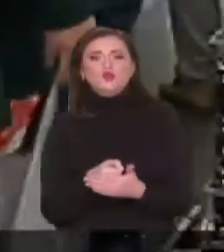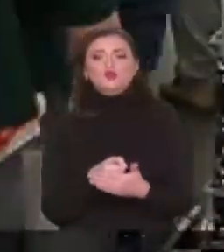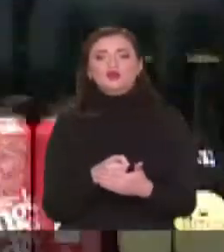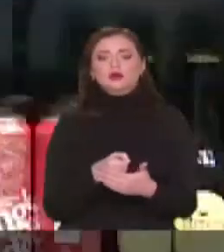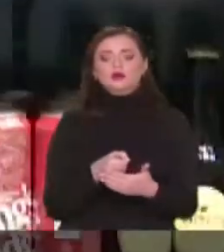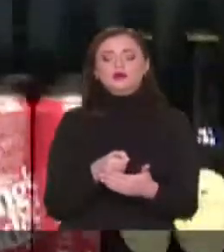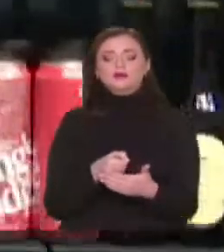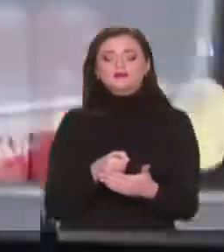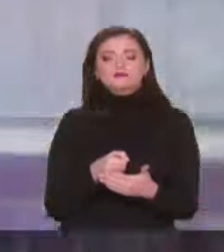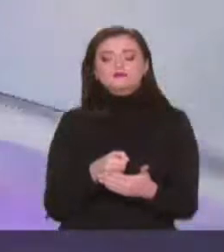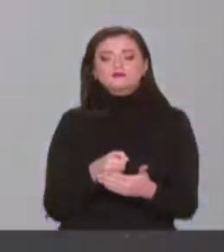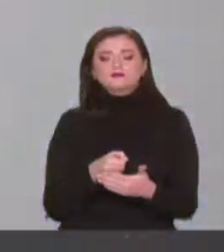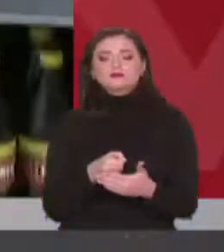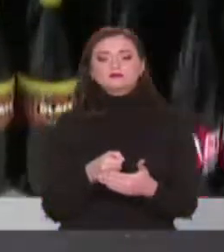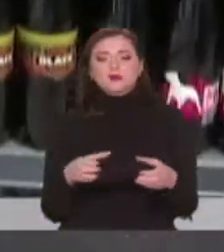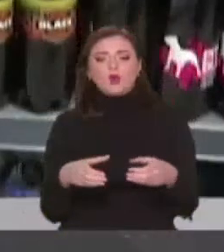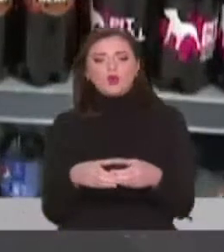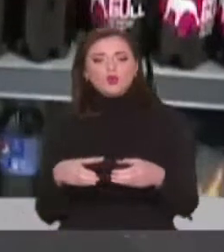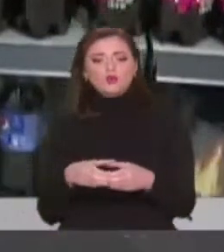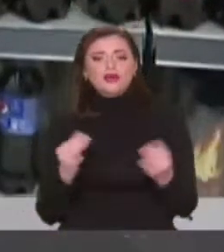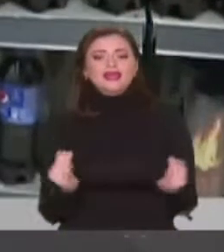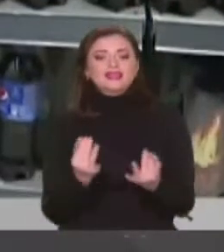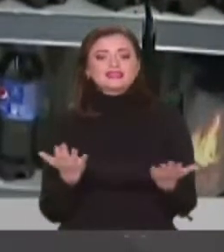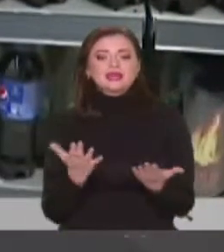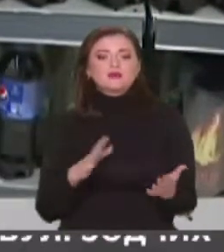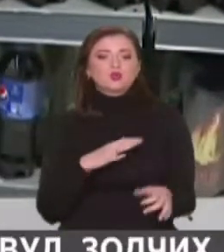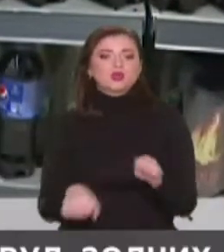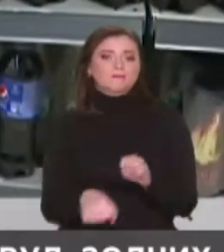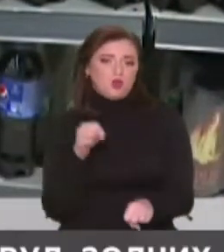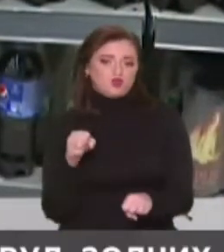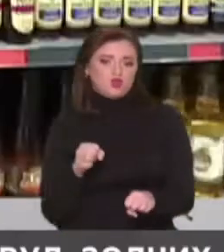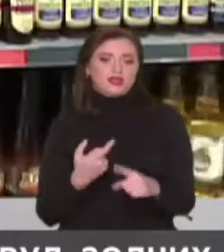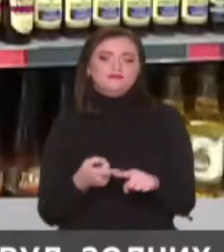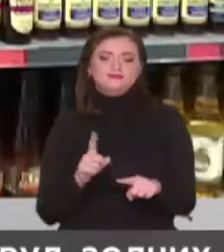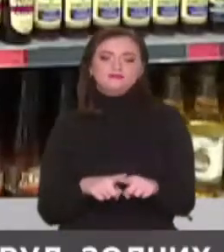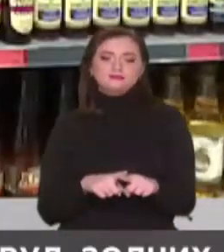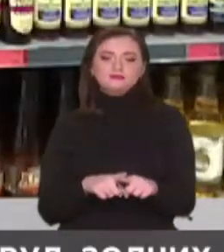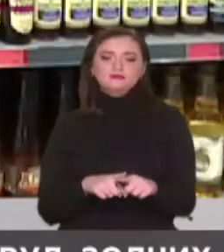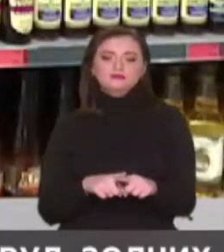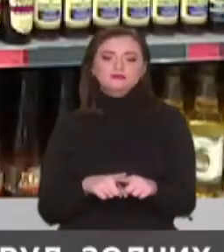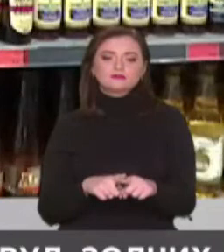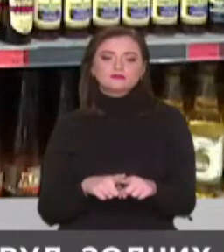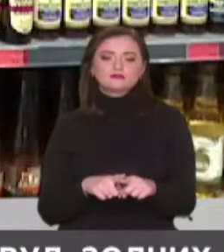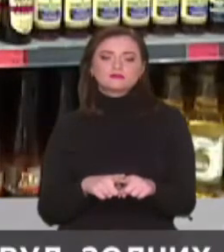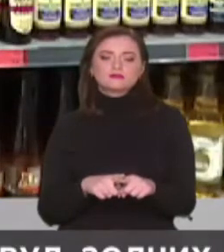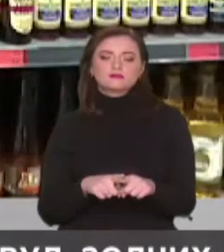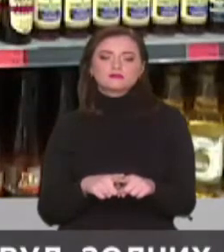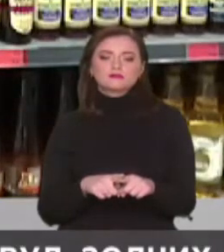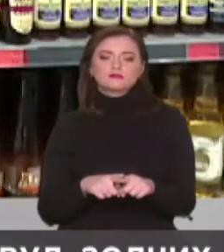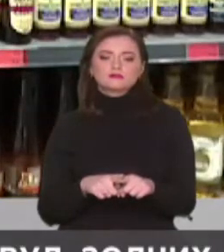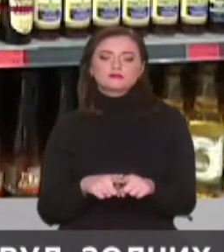лобіюють групи, інтереси, які були порушені. Це і великі торгові